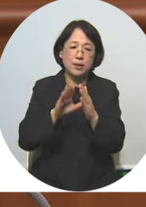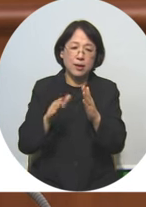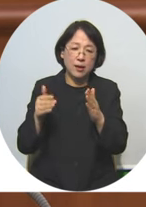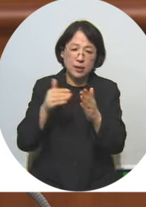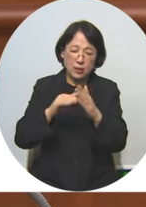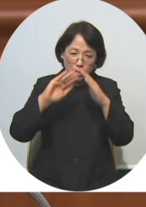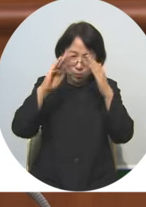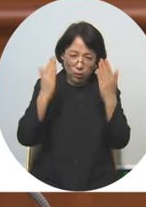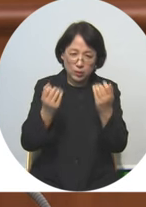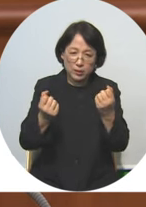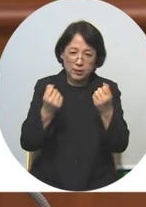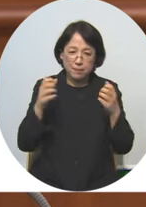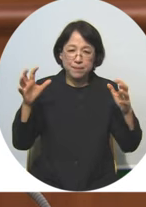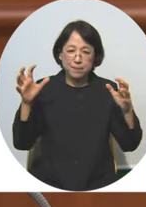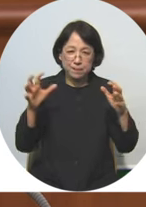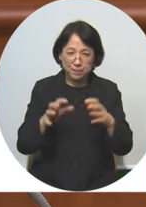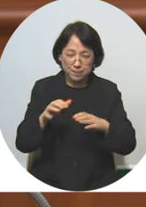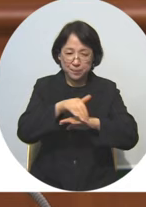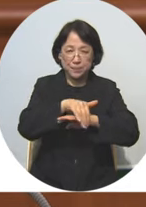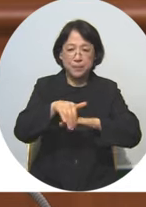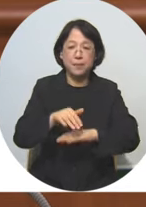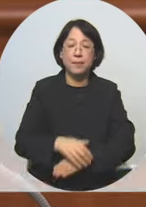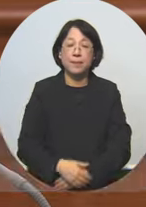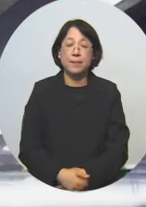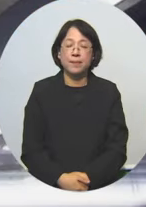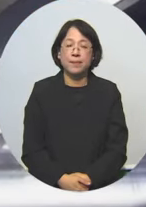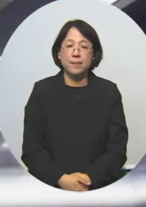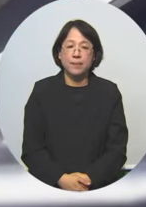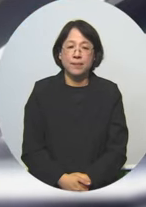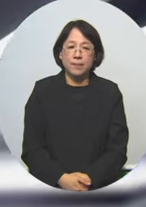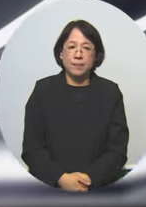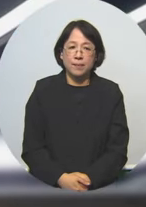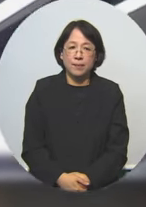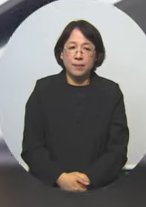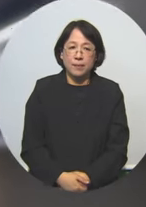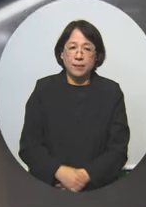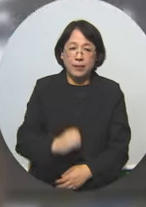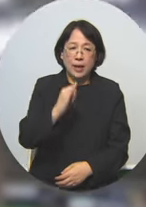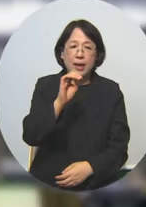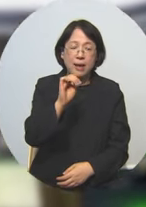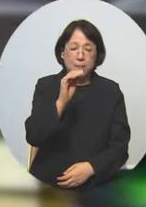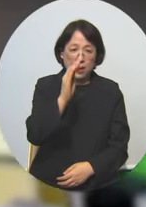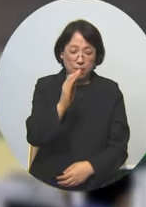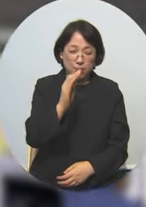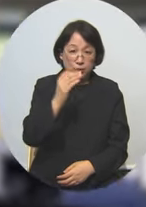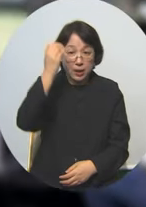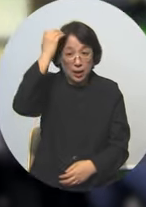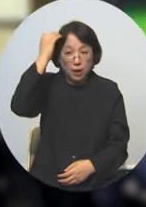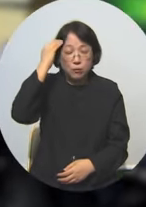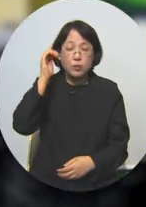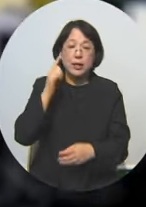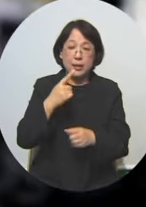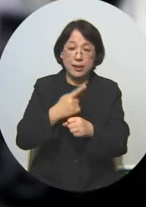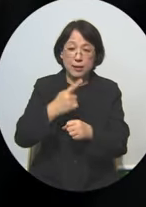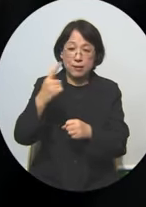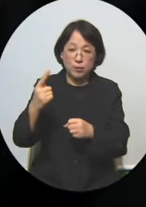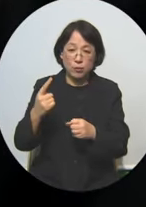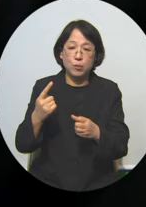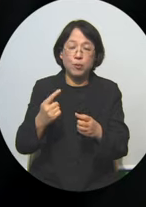정책 역량을 결집시켜 나가겠습니다. 한편 IMF는 우리나라의 내년도 성장률